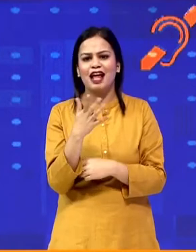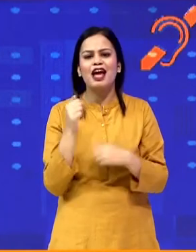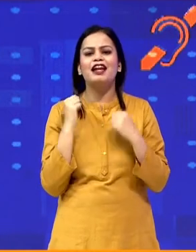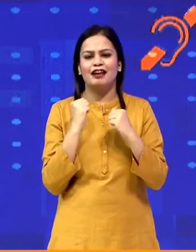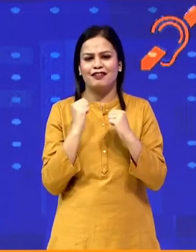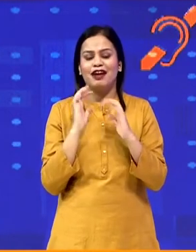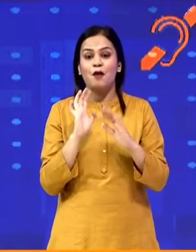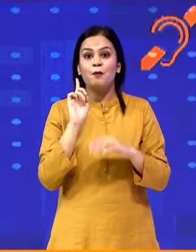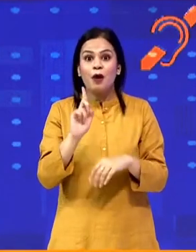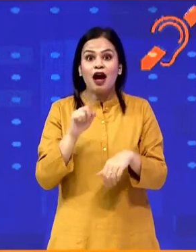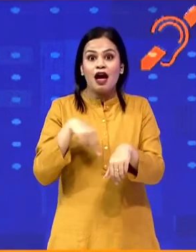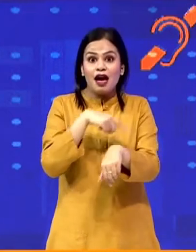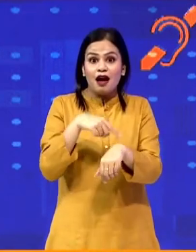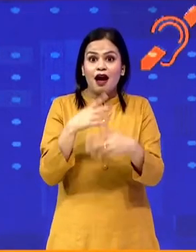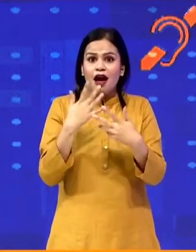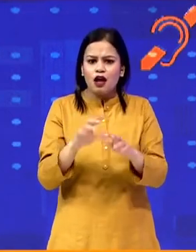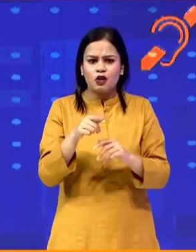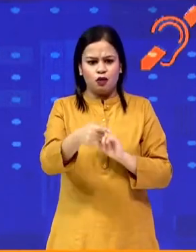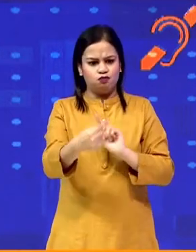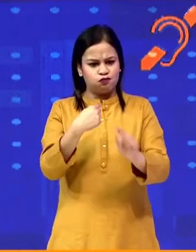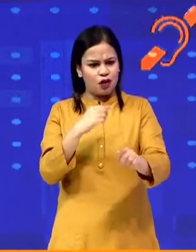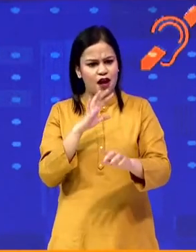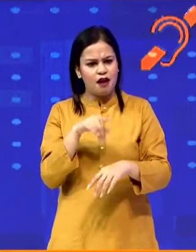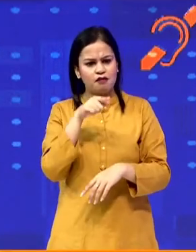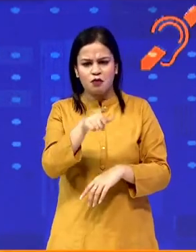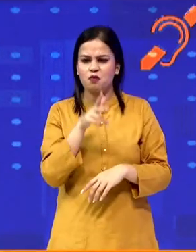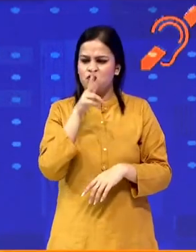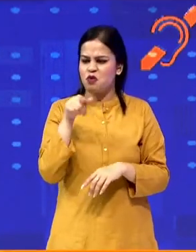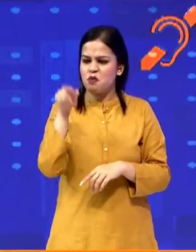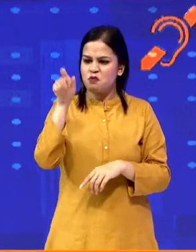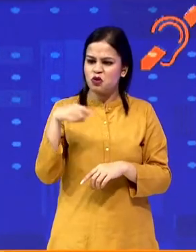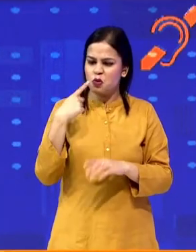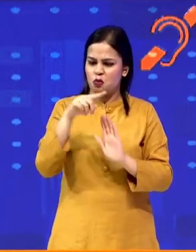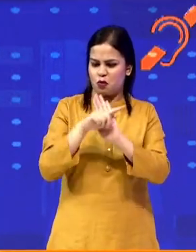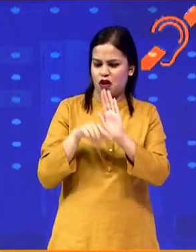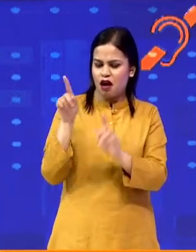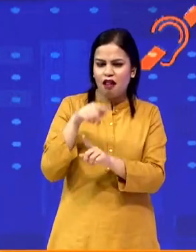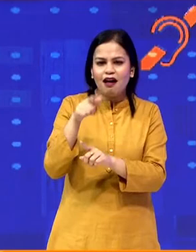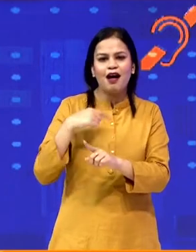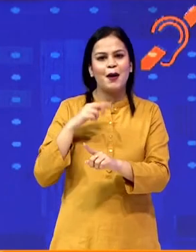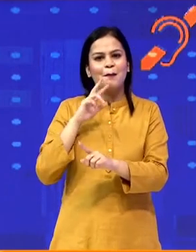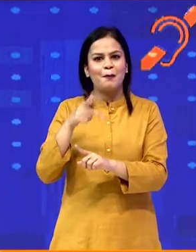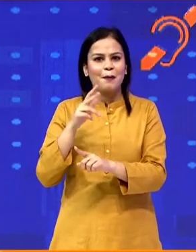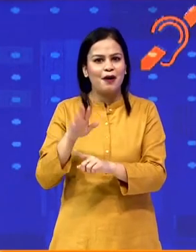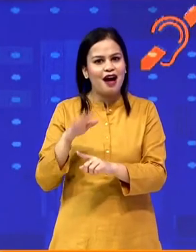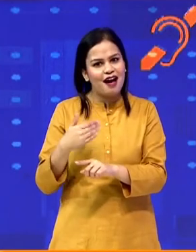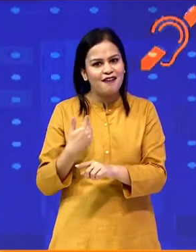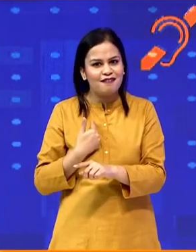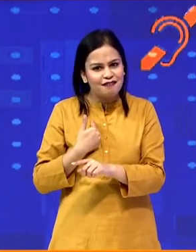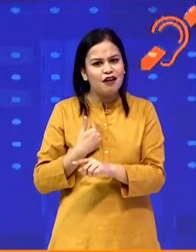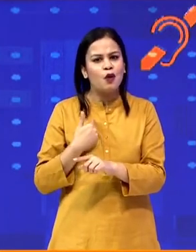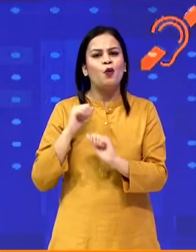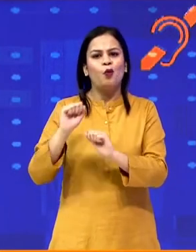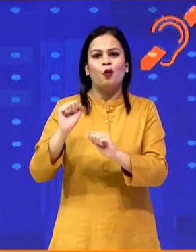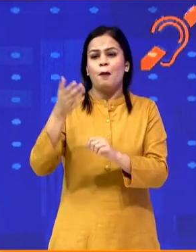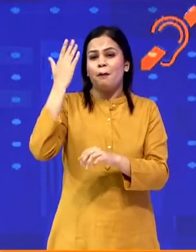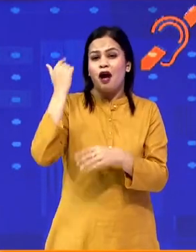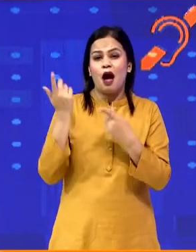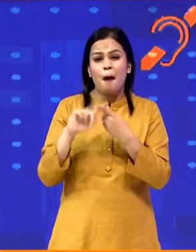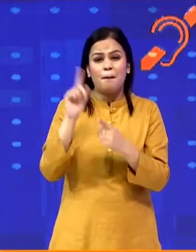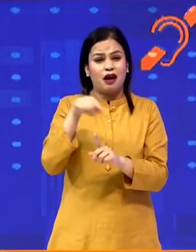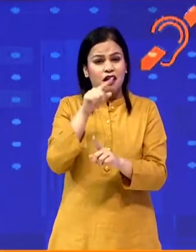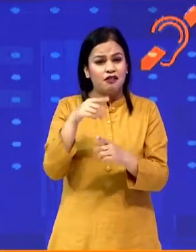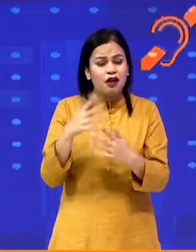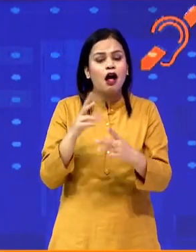मैं हर भाषण में इनके आमने-सामन कहता था आपकी यह पॉलिसी गलत है यह पॉलिसी गलत है यह है यह अपने बेड़ा गार्क्य यही